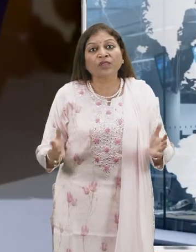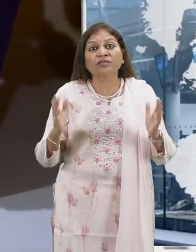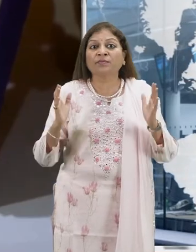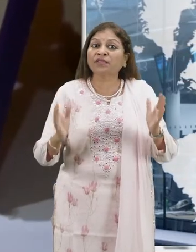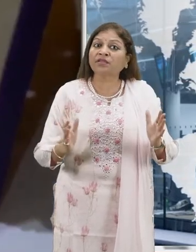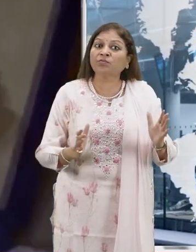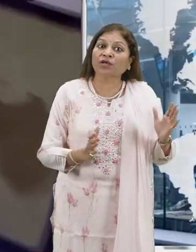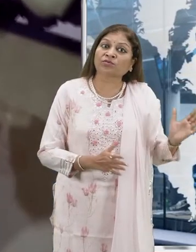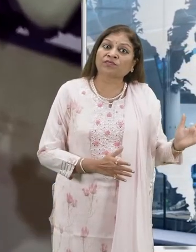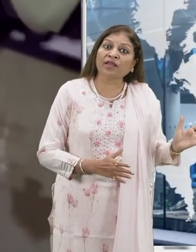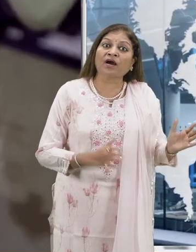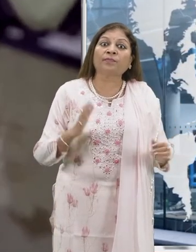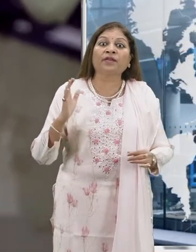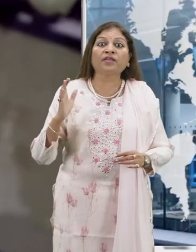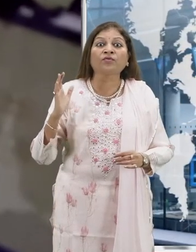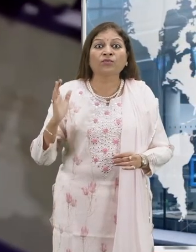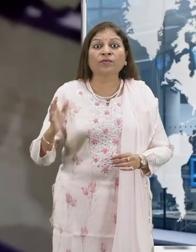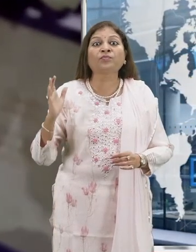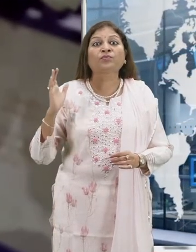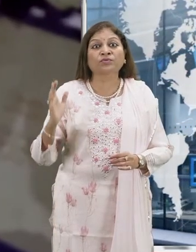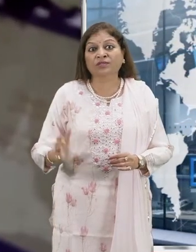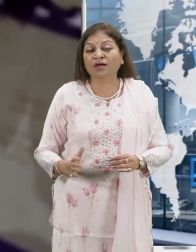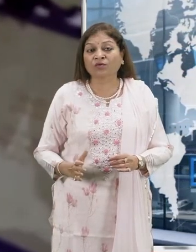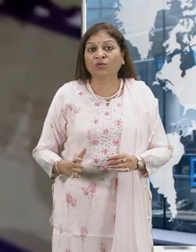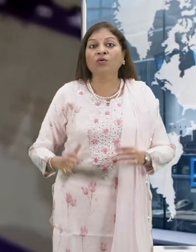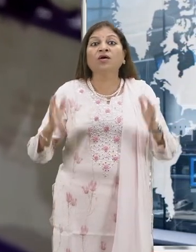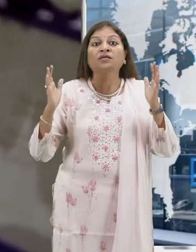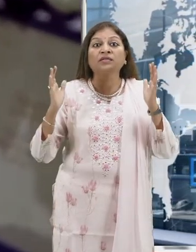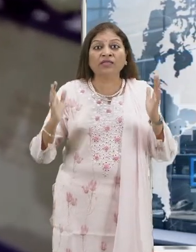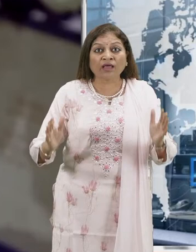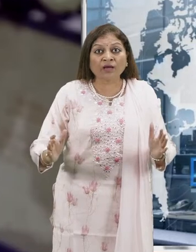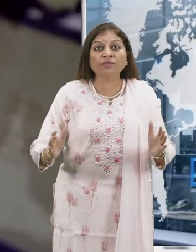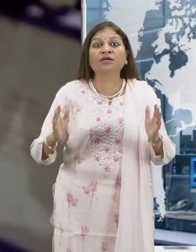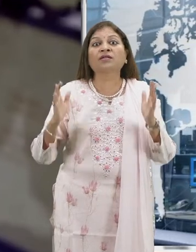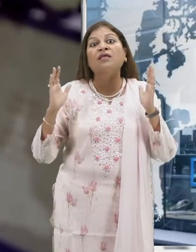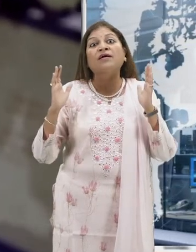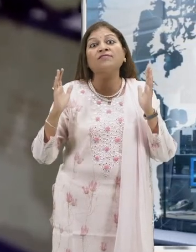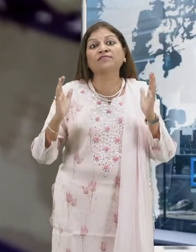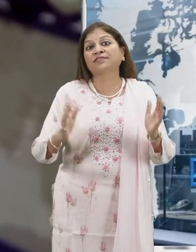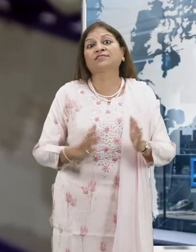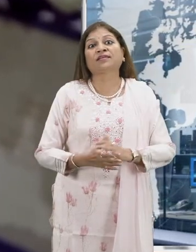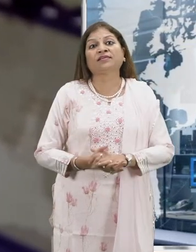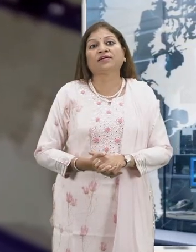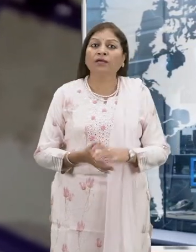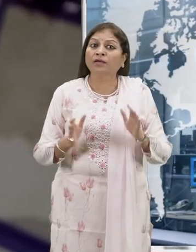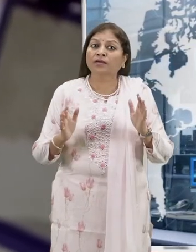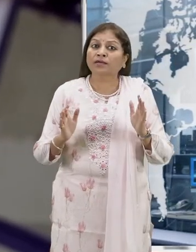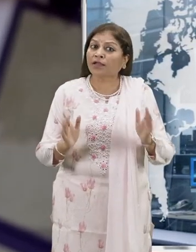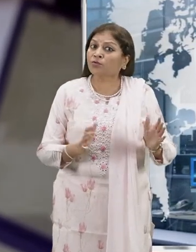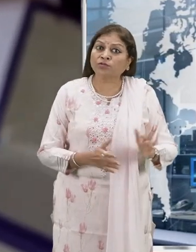इसीलिए दिमित्री मुरातोव ने अपने नोबेल पुरस्कार को नीलाम करने का फैसला